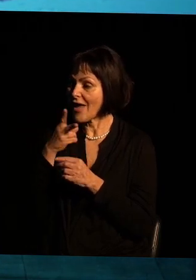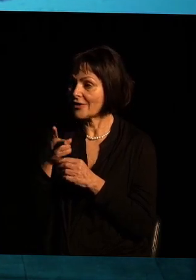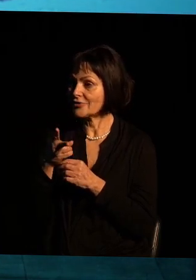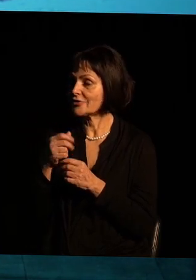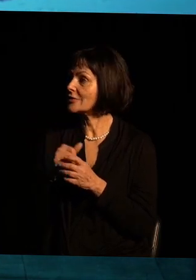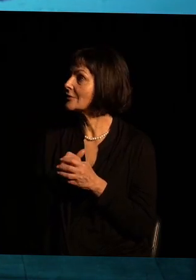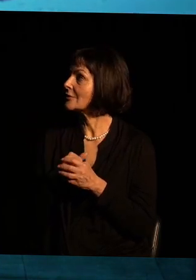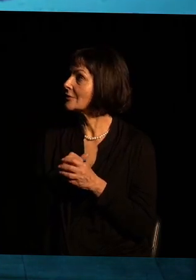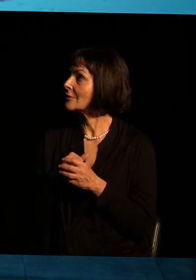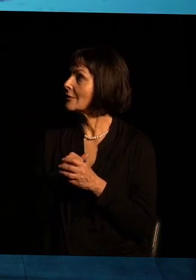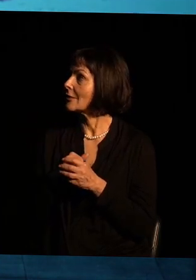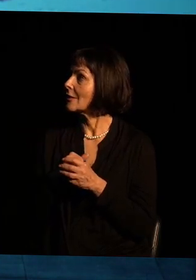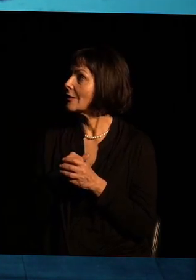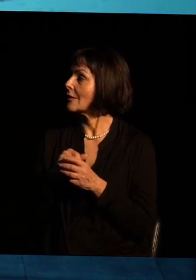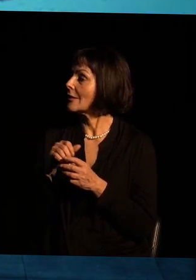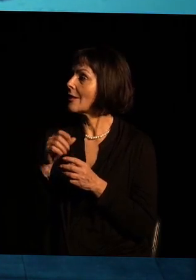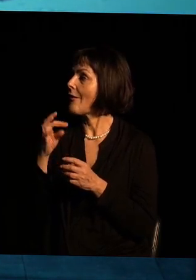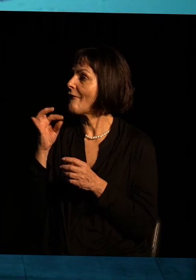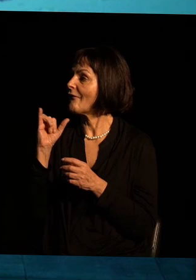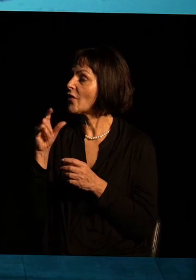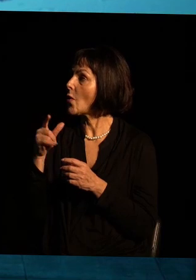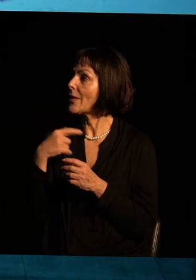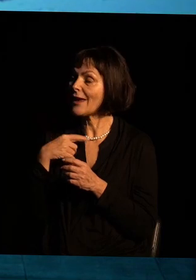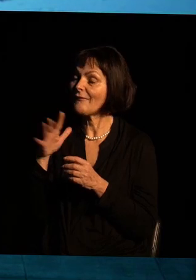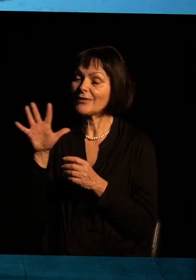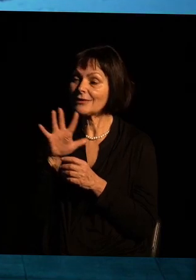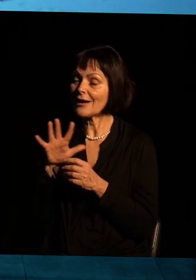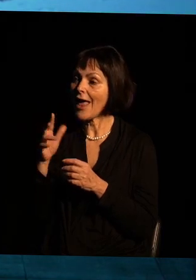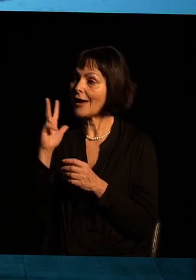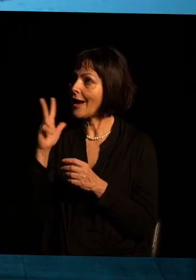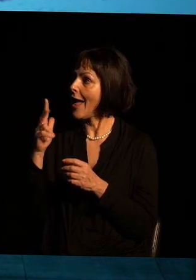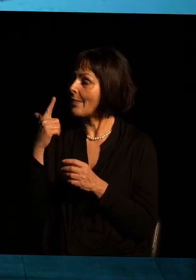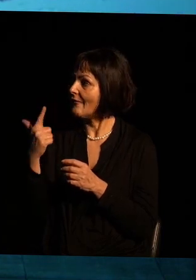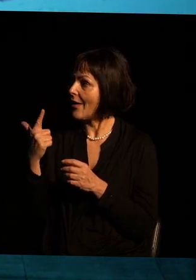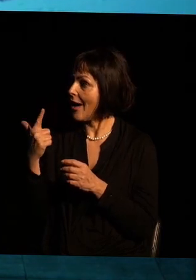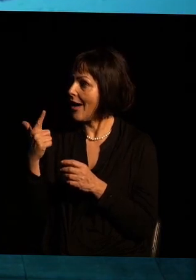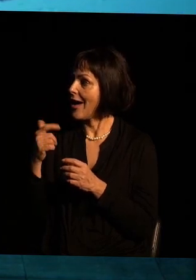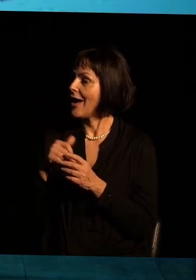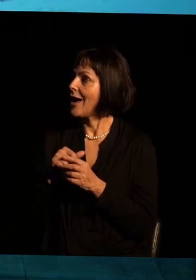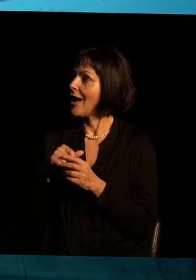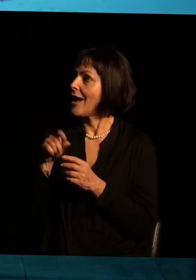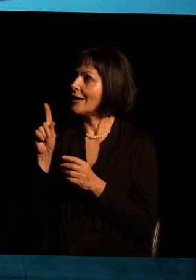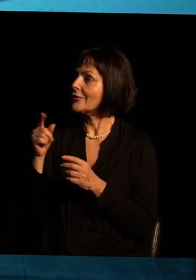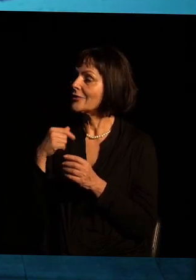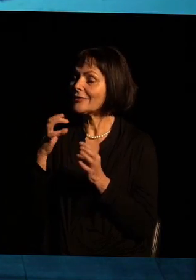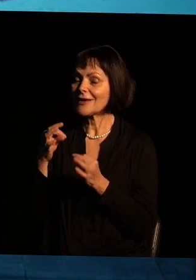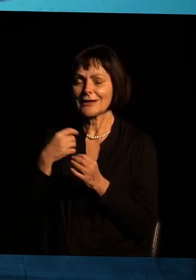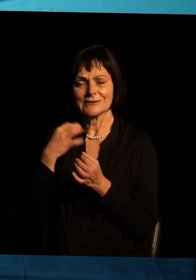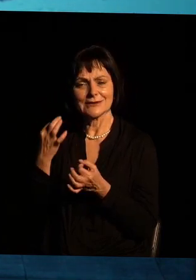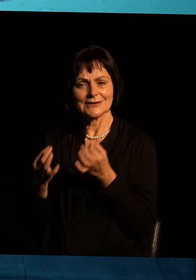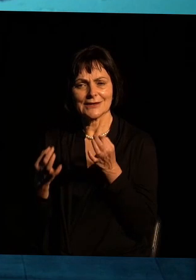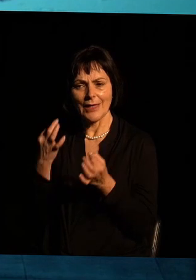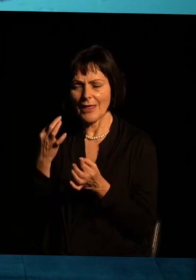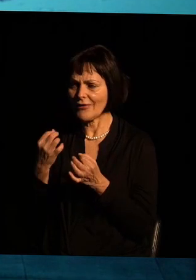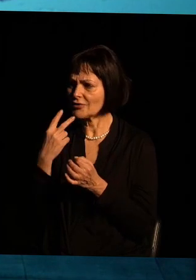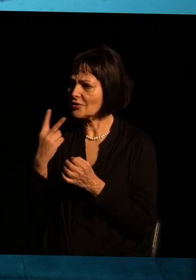i Walek Fiut był z nami też. W tle jest tam K2. No i tutaj mnie to nawet teraz zastanawia, jeżeli